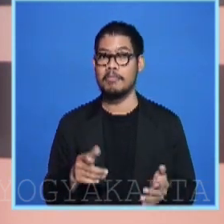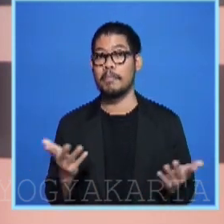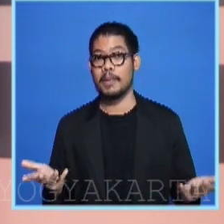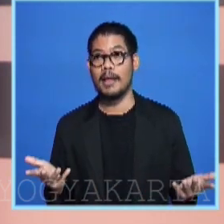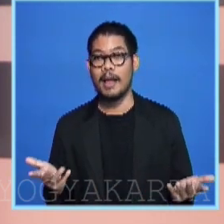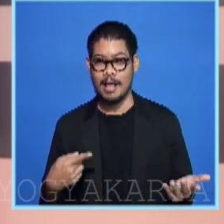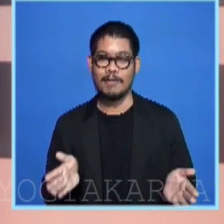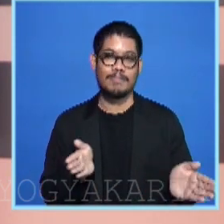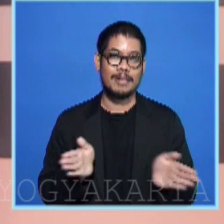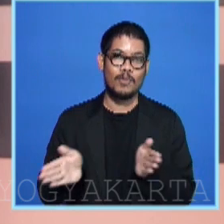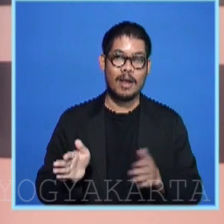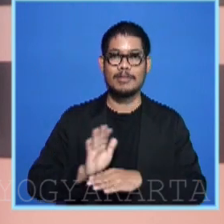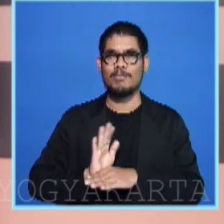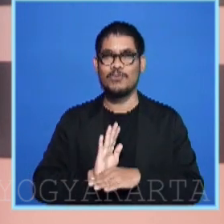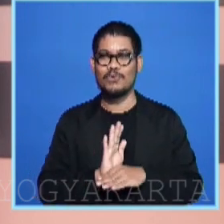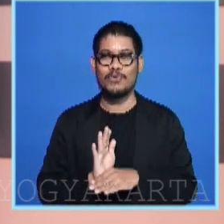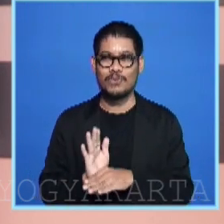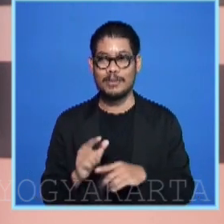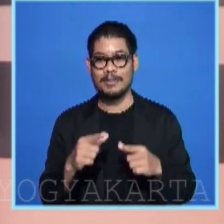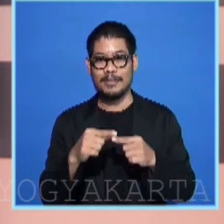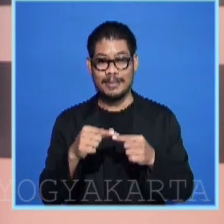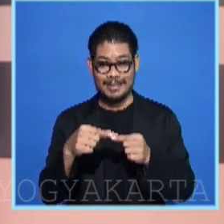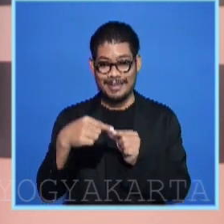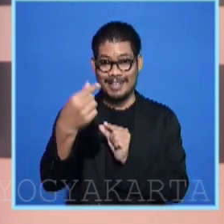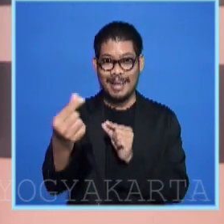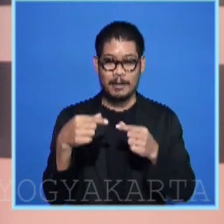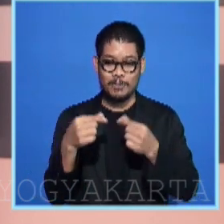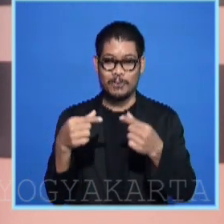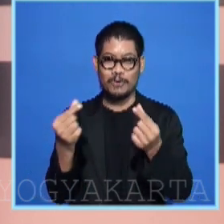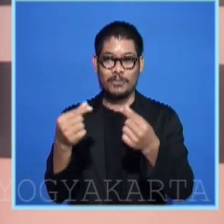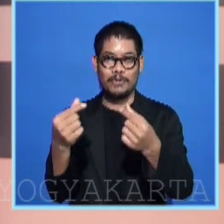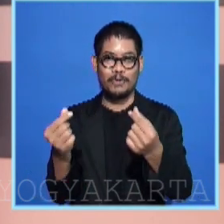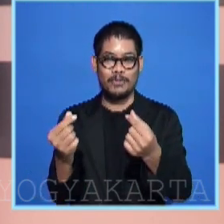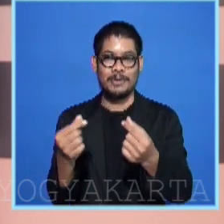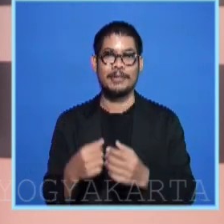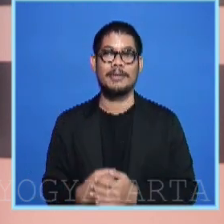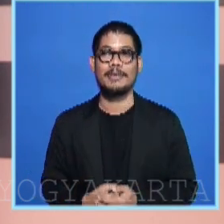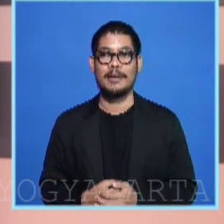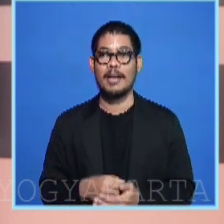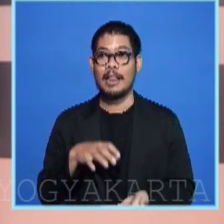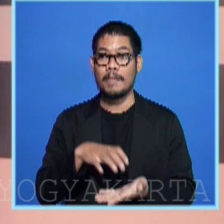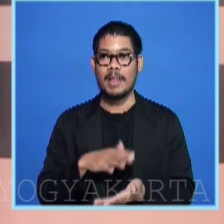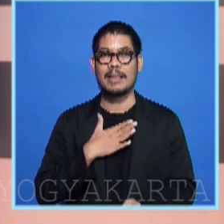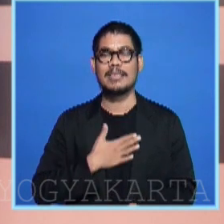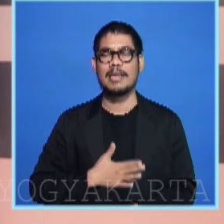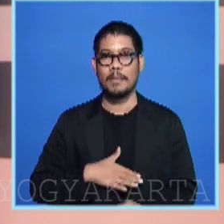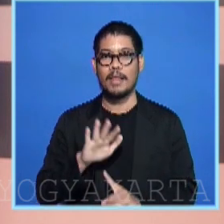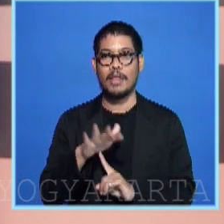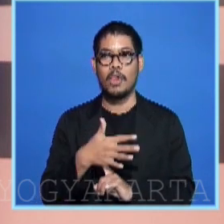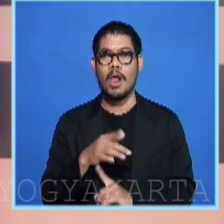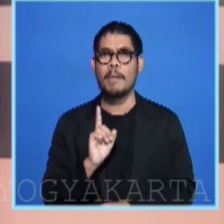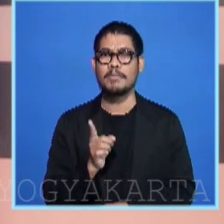yang dilakukan dari kelompok tani di Sutopadan, Kelurahan Ngesti Harjo, Kasihan Bantul, karena punya prospek